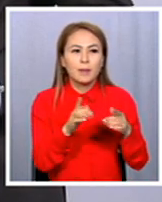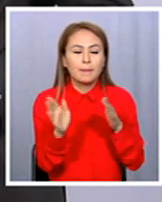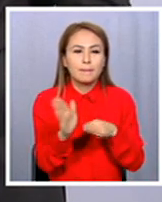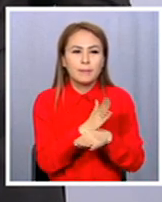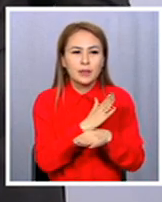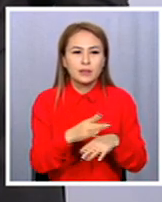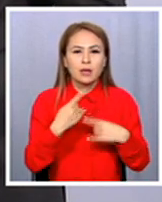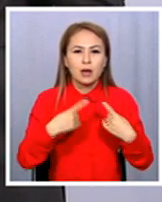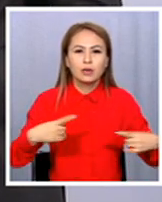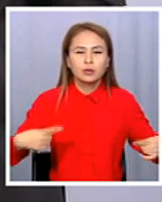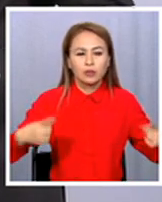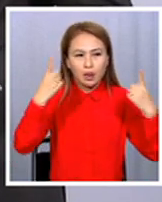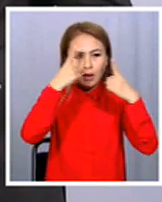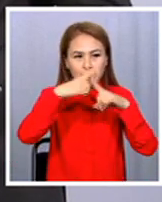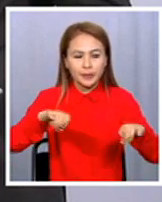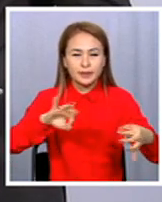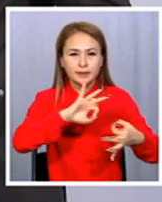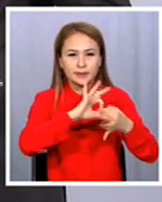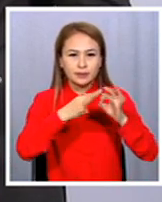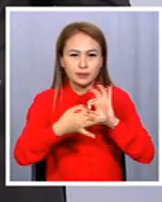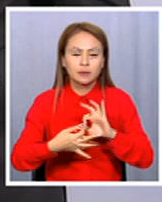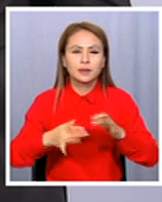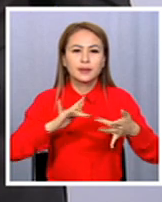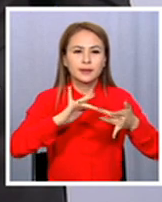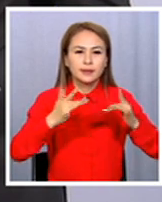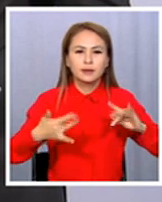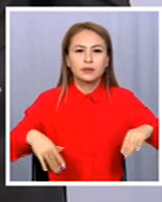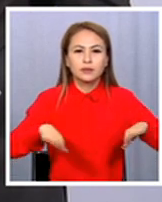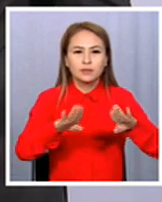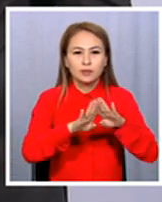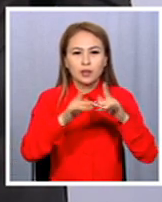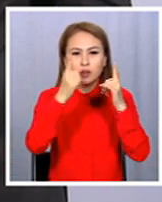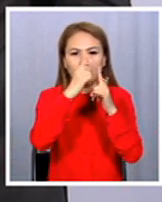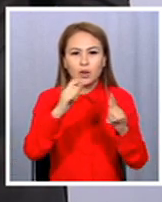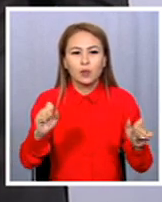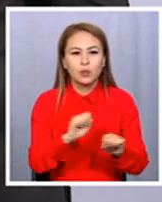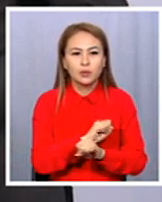әртүрлі ақпараттарды, деректерді әлеуметтік желіде жариялмауы тиіс.